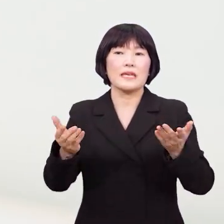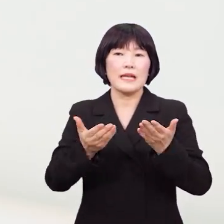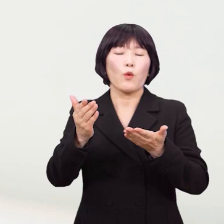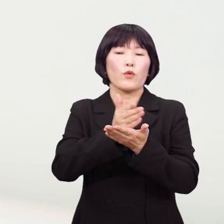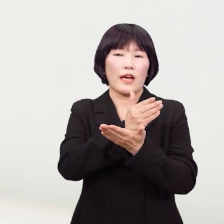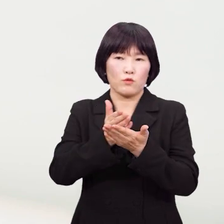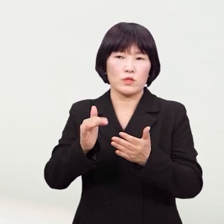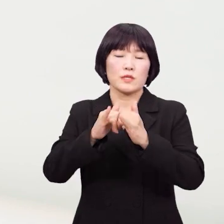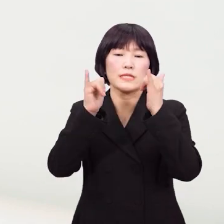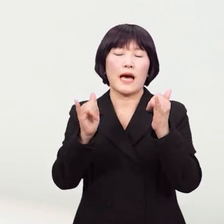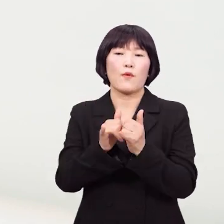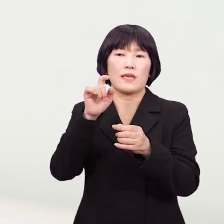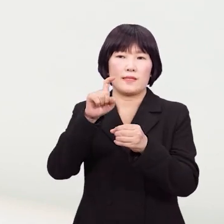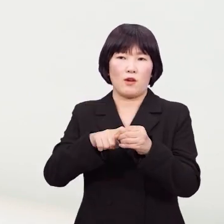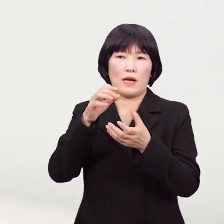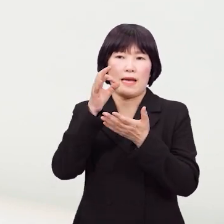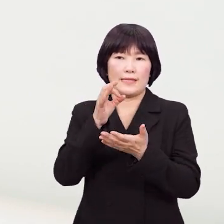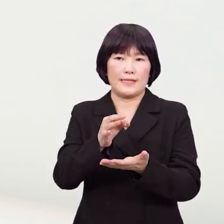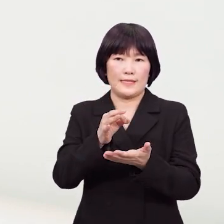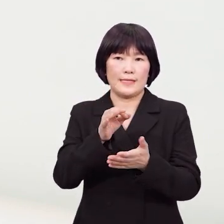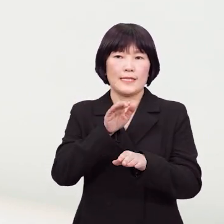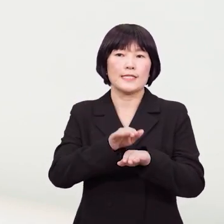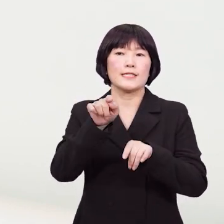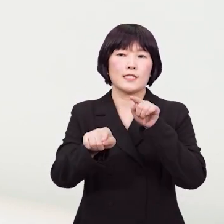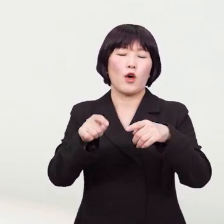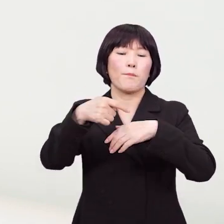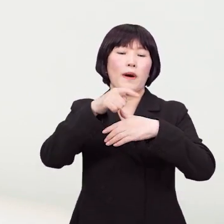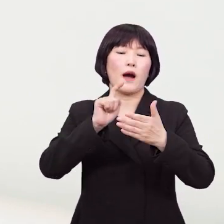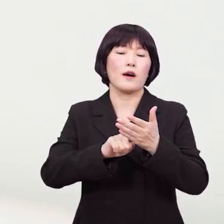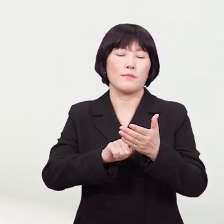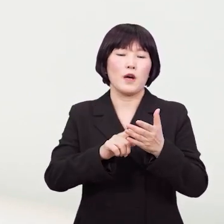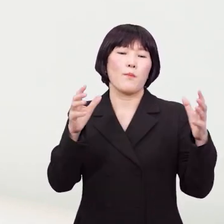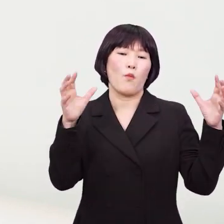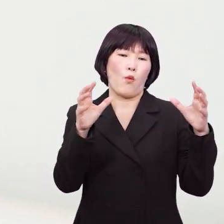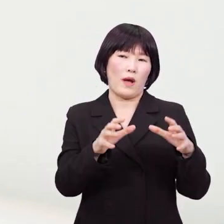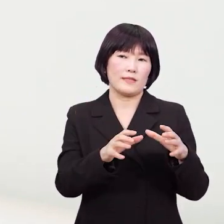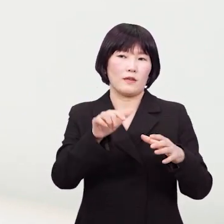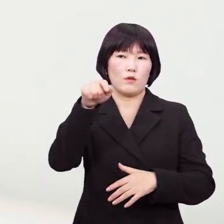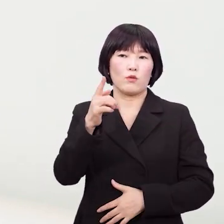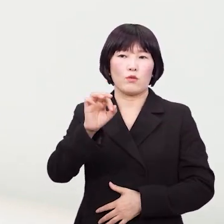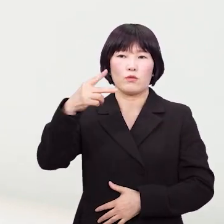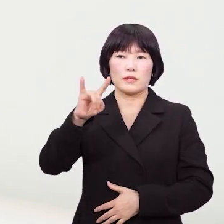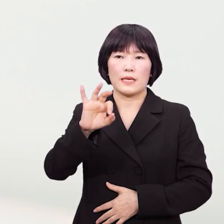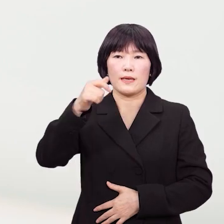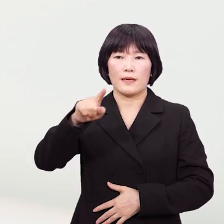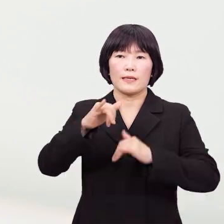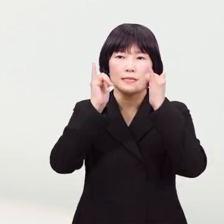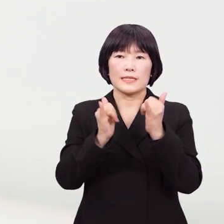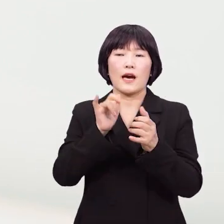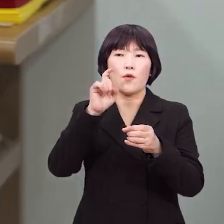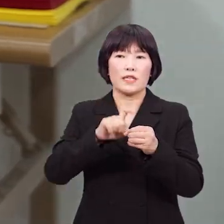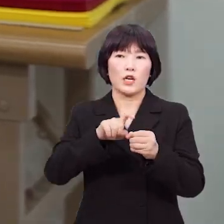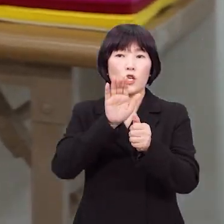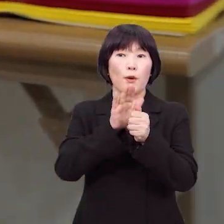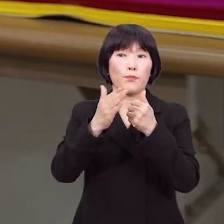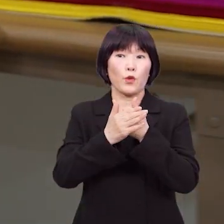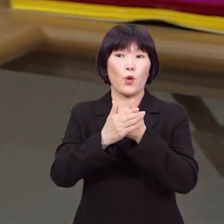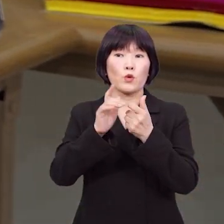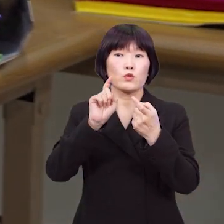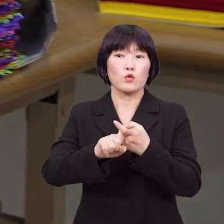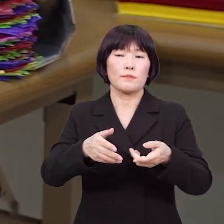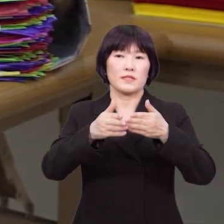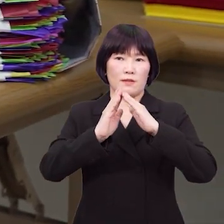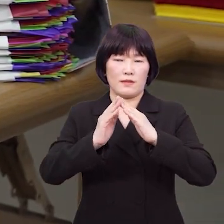가치를 실현하기 위해서 마음을 같이 하는 사람들이 모여 공생가 사회적 협동조합을 설립하게 되었습니다.